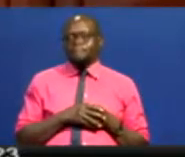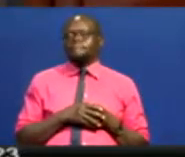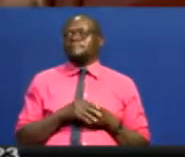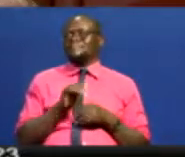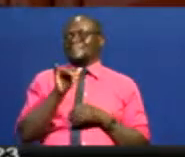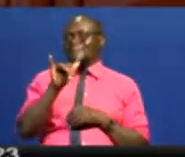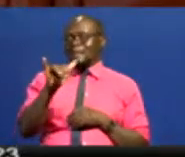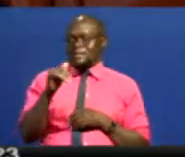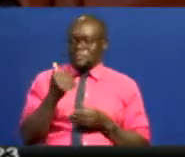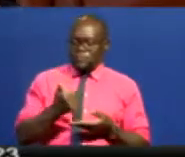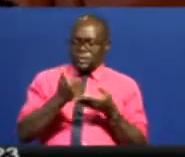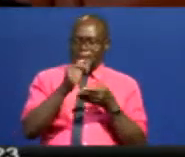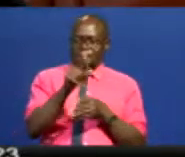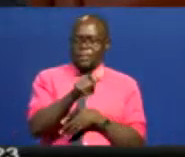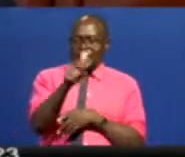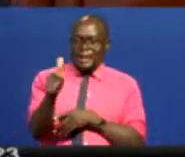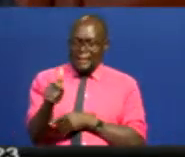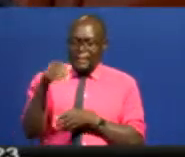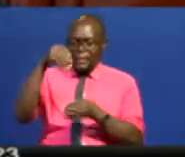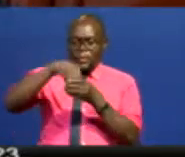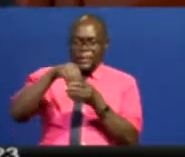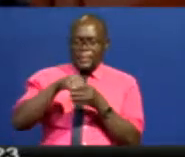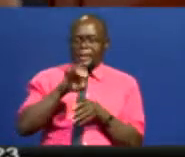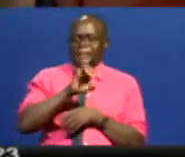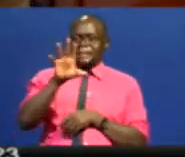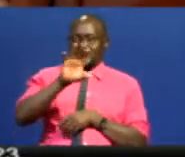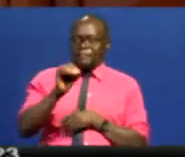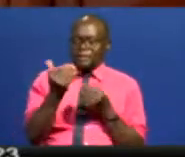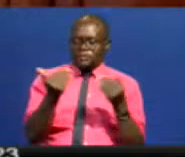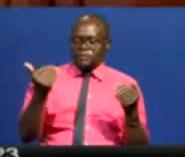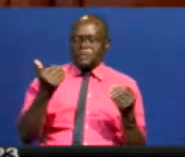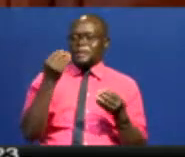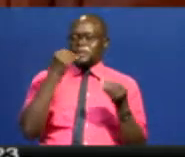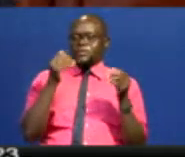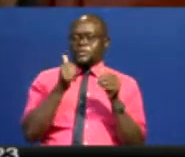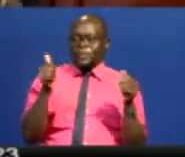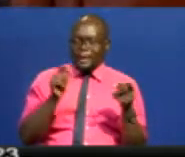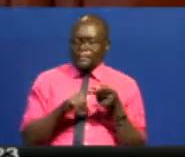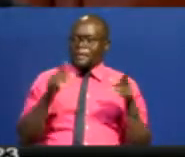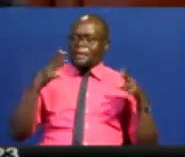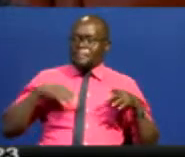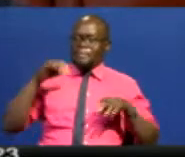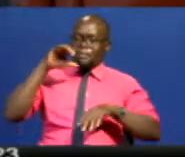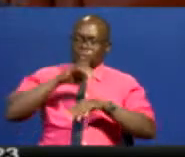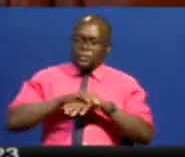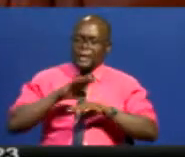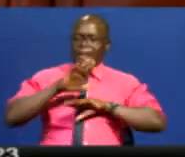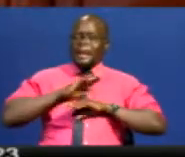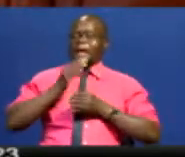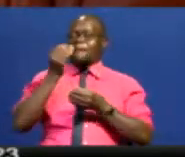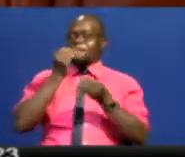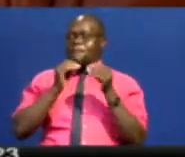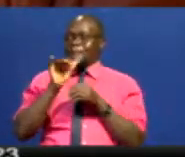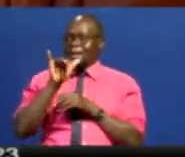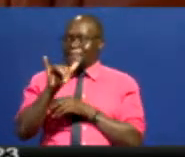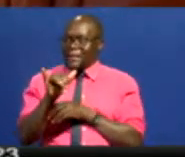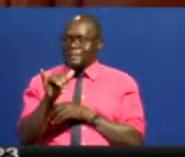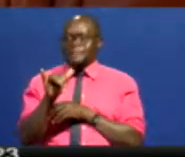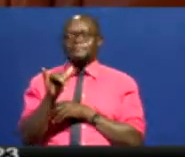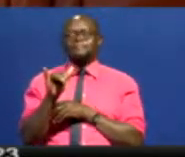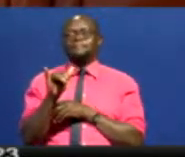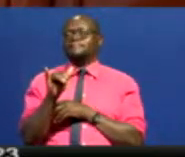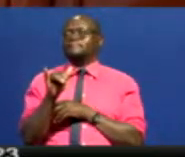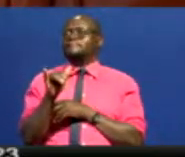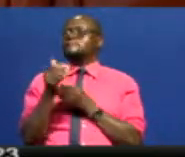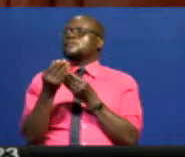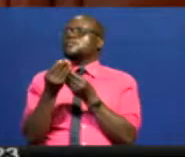Itakuwa tunasaidiana sisi, watoto wetu kupata lishe bora, wananchi kupata chakula, na itakuwa hatutoi ule